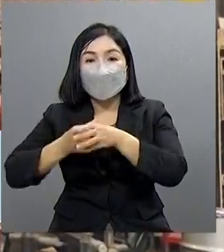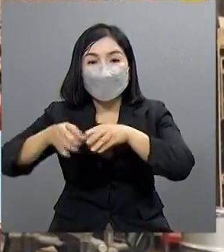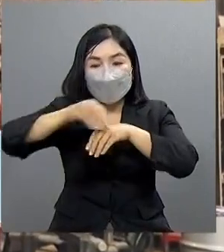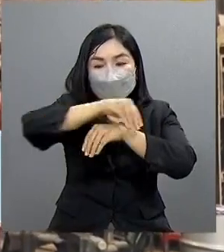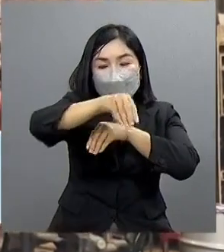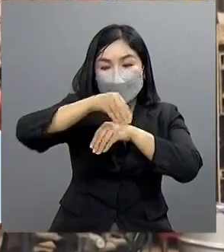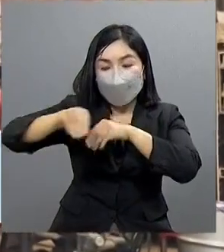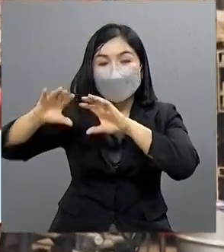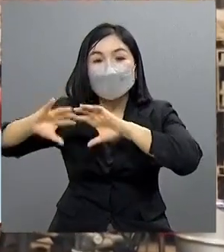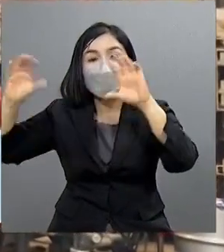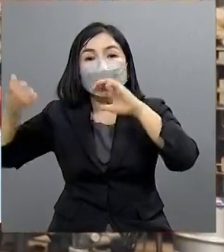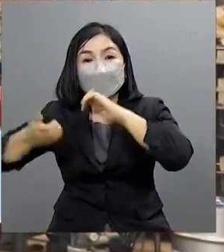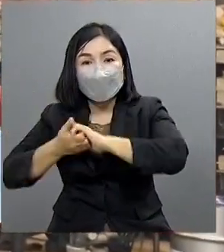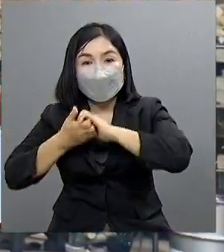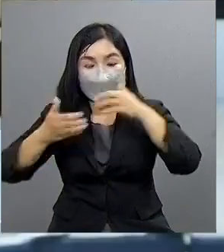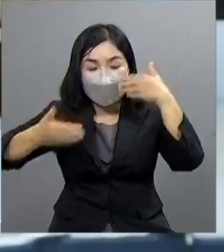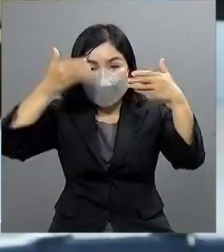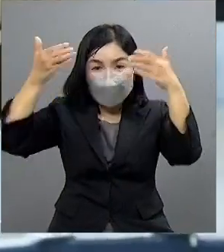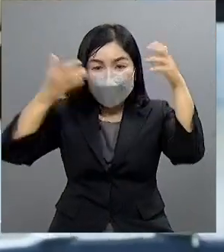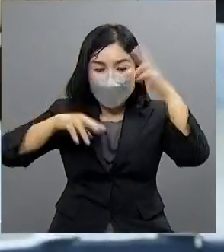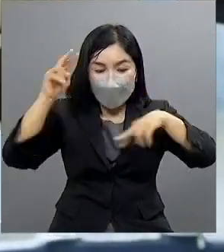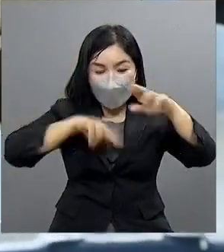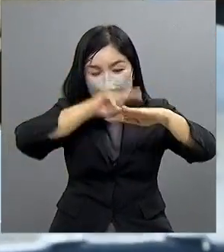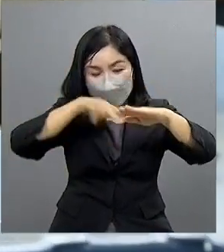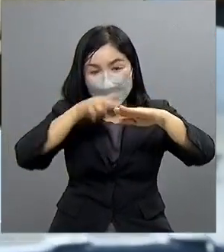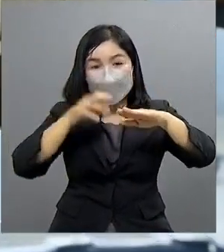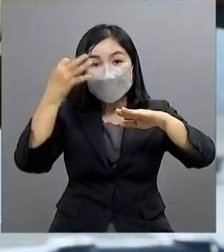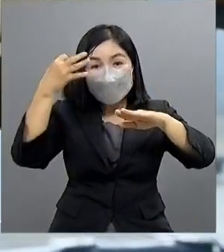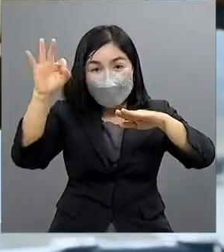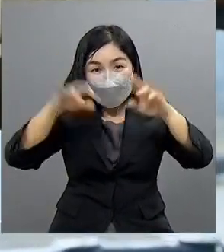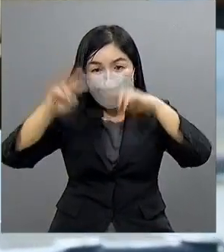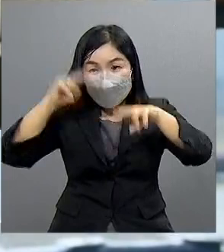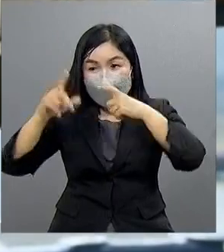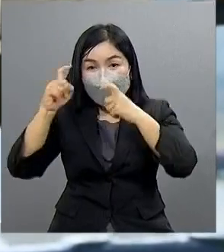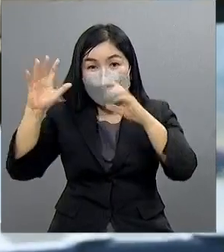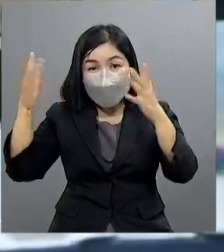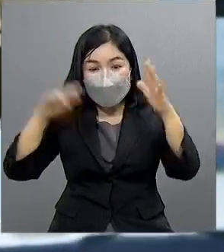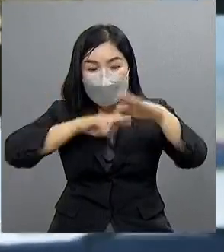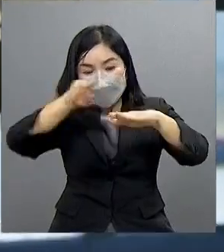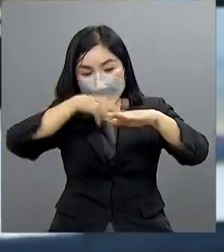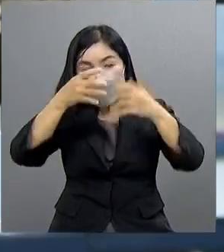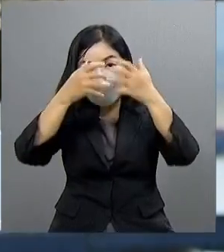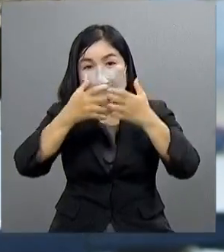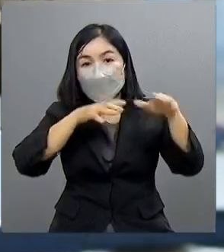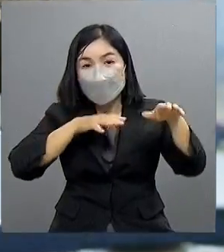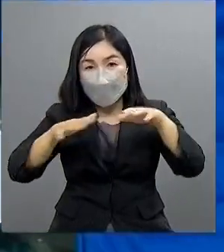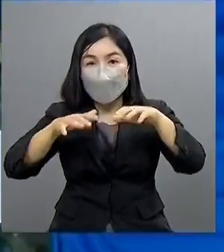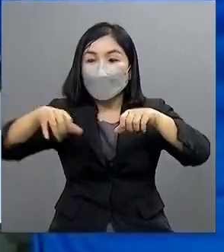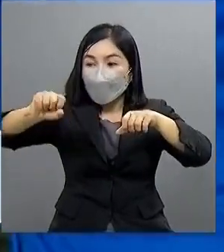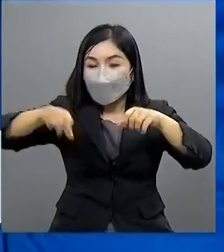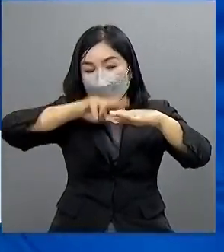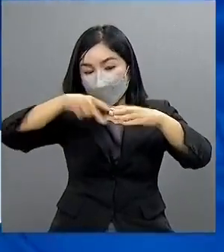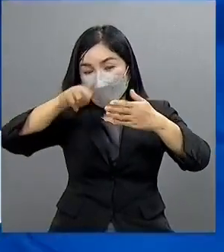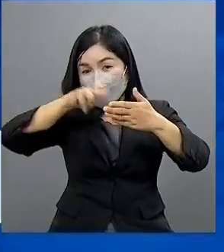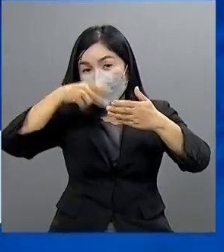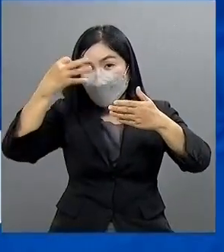เขาจัดกิจกรรมตรวจรถฟรีขับขี่ปลอดภัยให้บริการตรวจสภาพความพร้อมของรถยนต์และรถจักรยานยนต์เบื้องต้นก่อนเดินทางกว่า